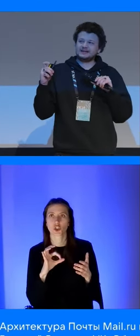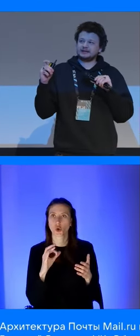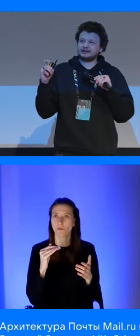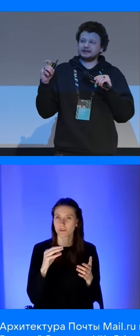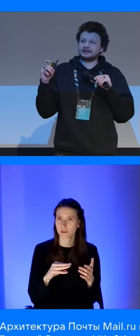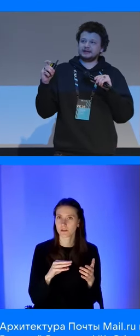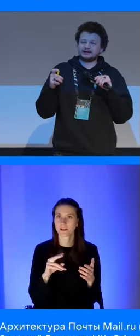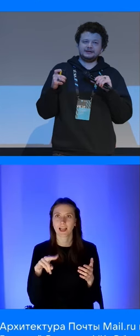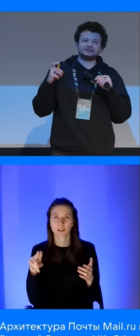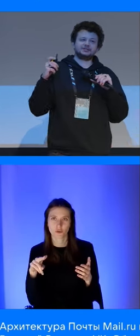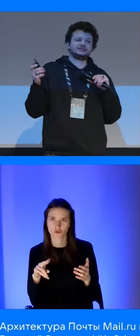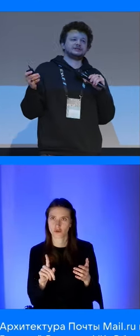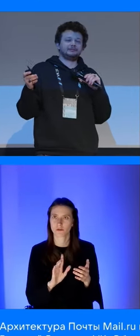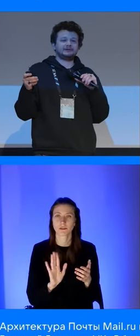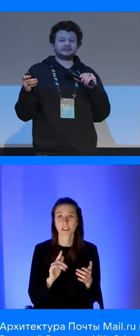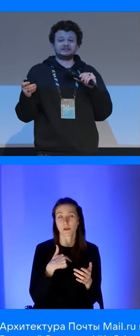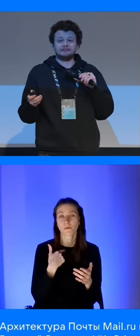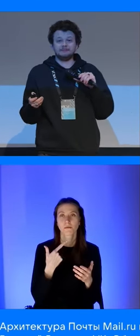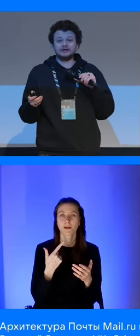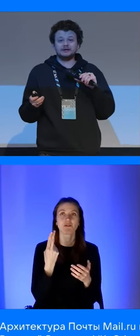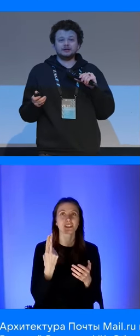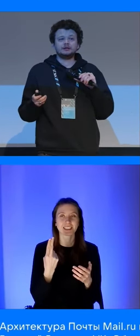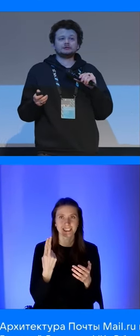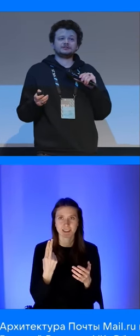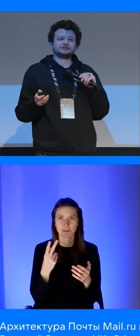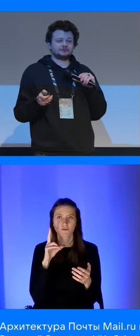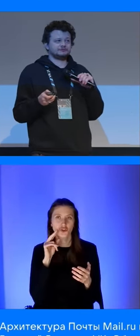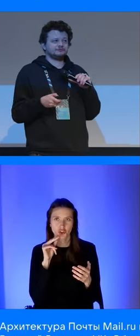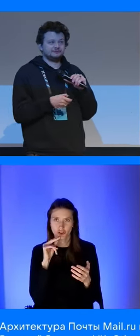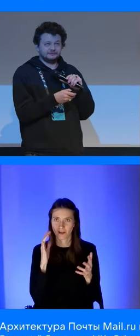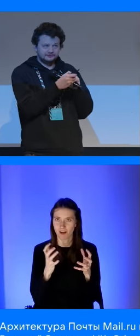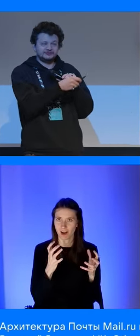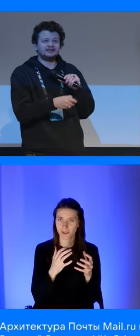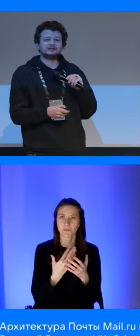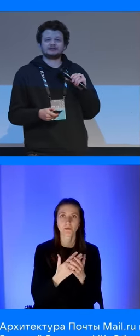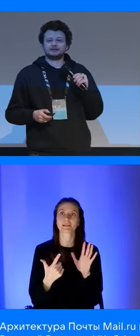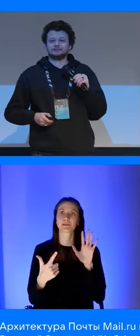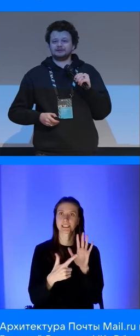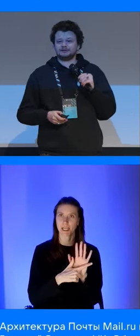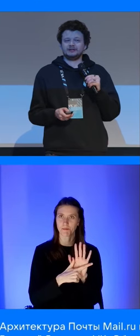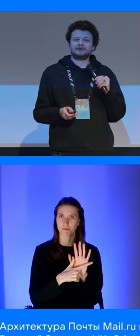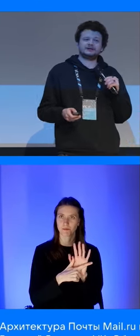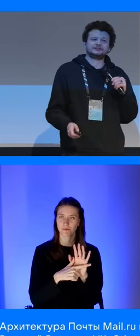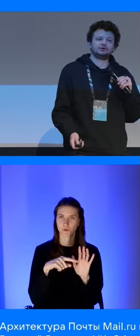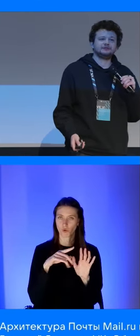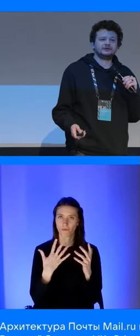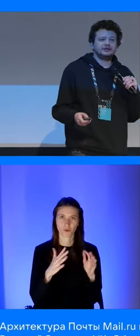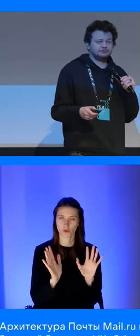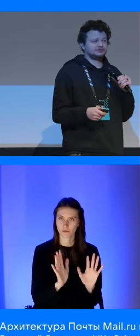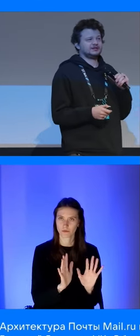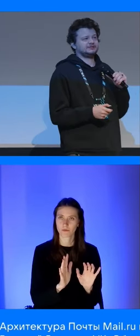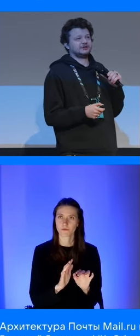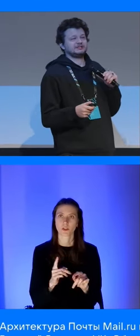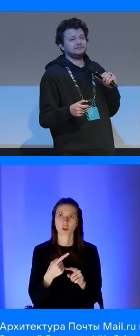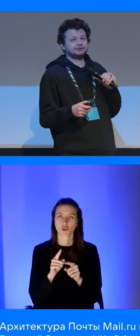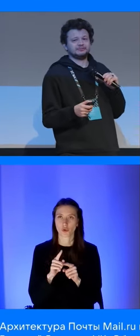Мы храним это чиселкой, например, 7. То есть вот в данных как бы, направление сортировки